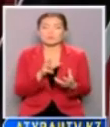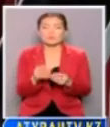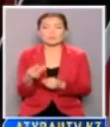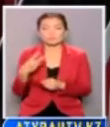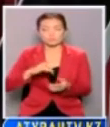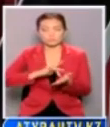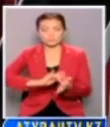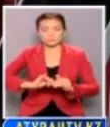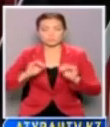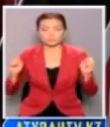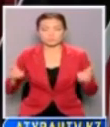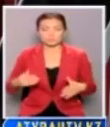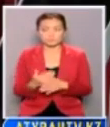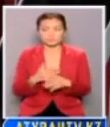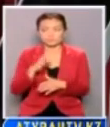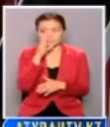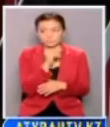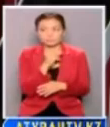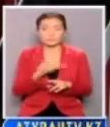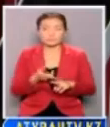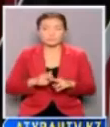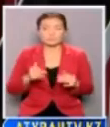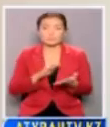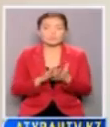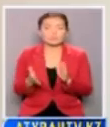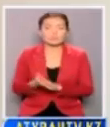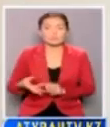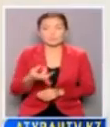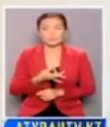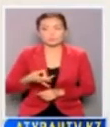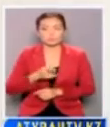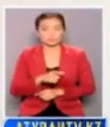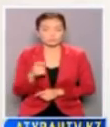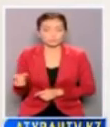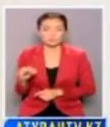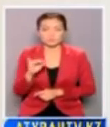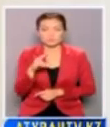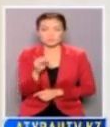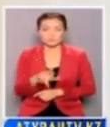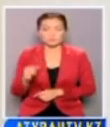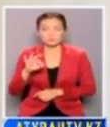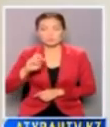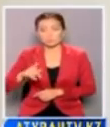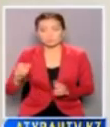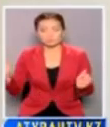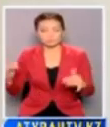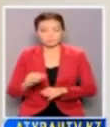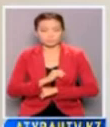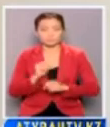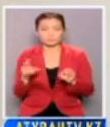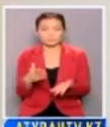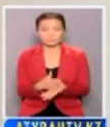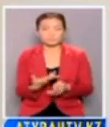ішкі туризмді дамытуға үлес қосқаны сөзсіз. Бұндай жағдайда аймақтың тұрғындары Индер ауданындағы Тұздыкөлге демалуға